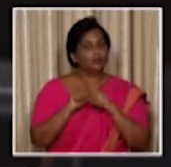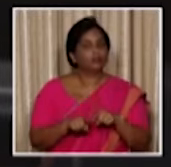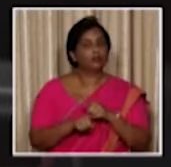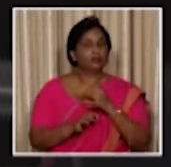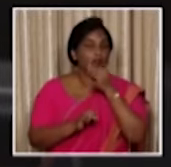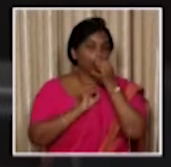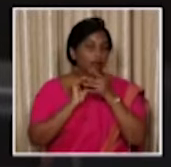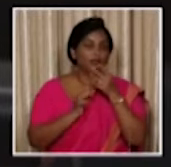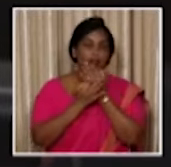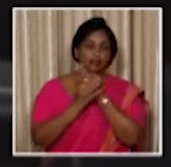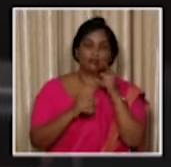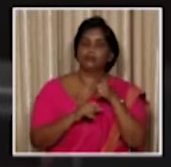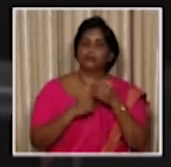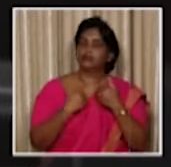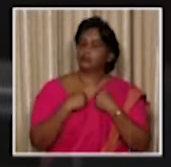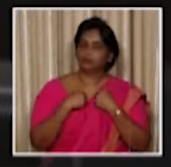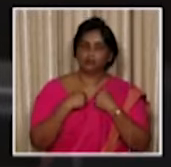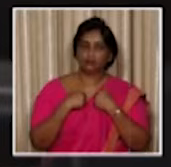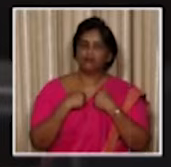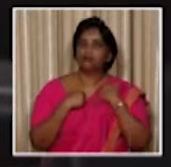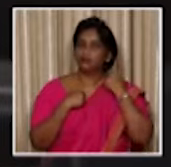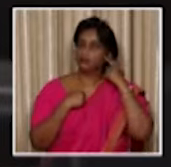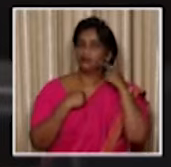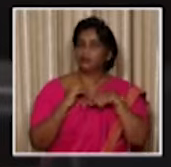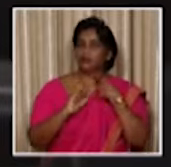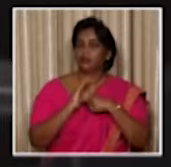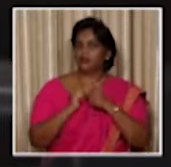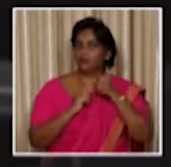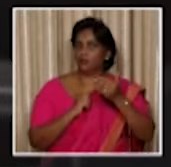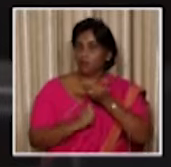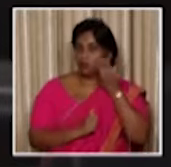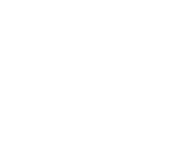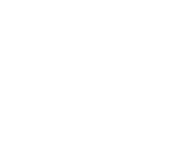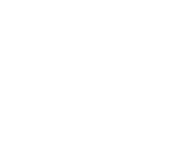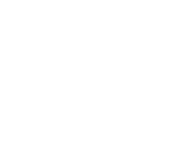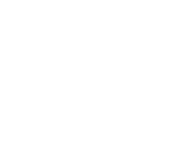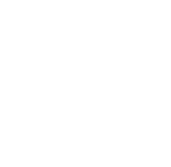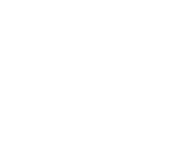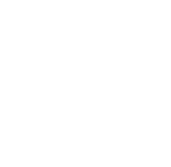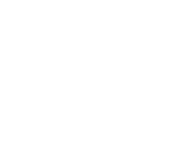සුරංගනා කතා වලින් අපිට මං හිතන්නේ මේ රට ඉදිරියට ගෙන යන්න පුළුවන් වෙයි කියලා